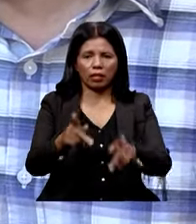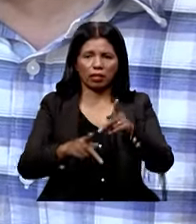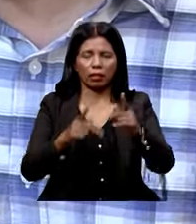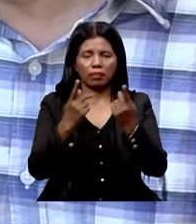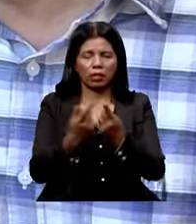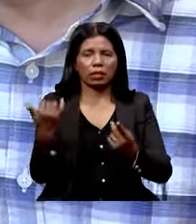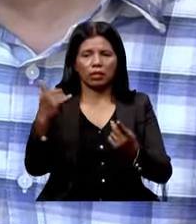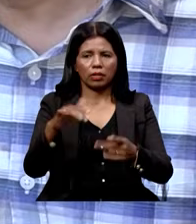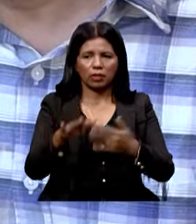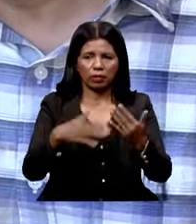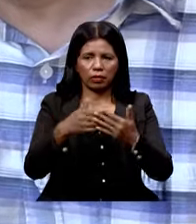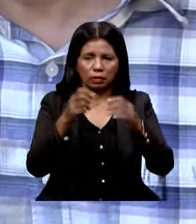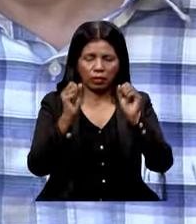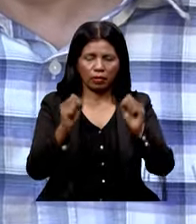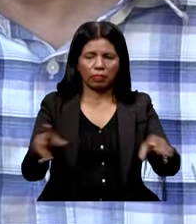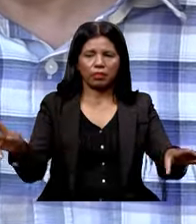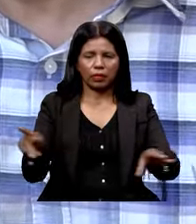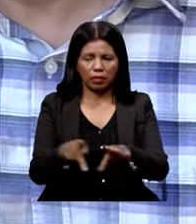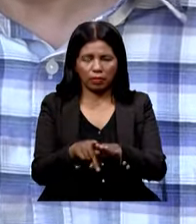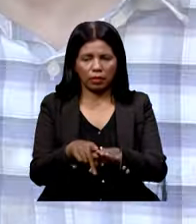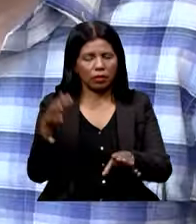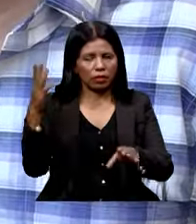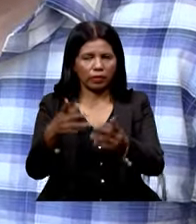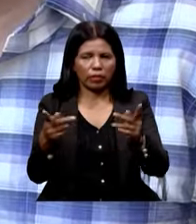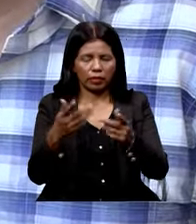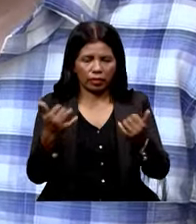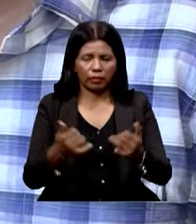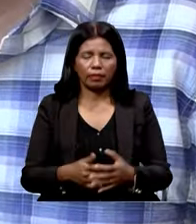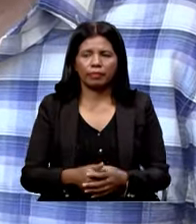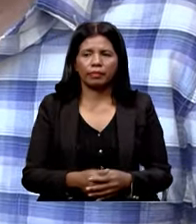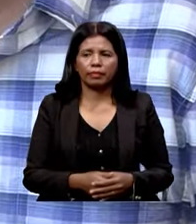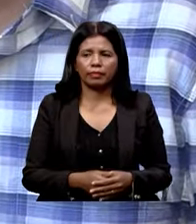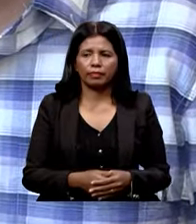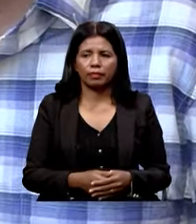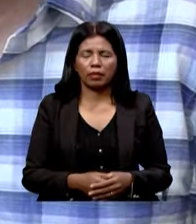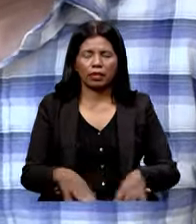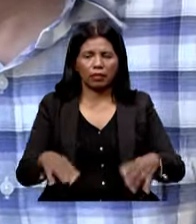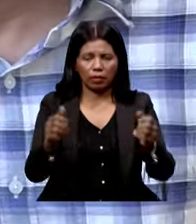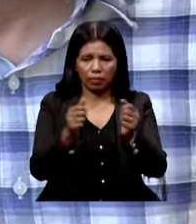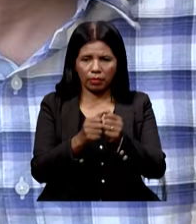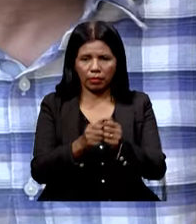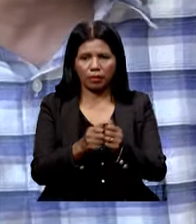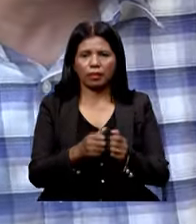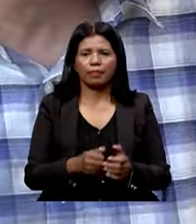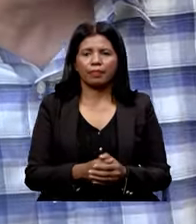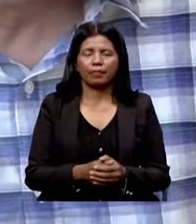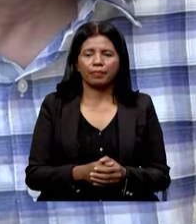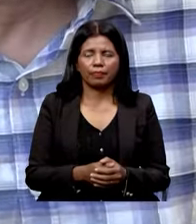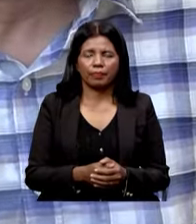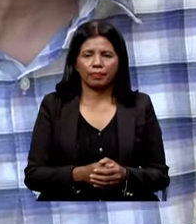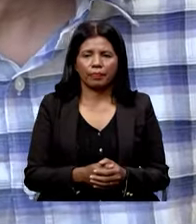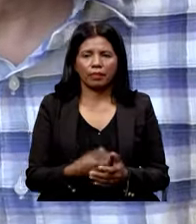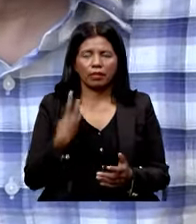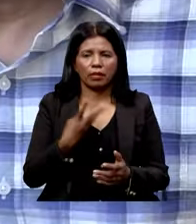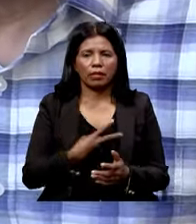sira detalio sira ne bele participa ya eventu ne ating kopera malu nune ita